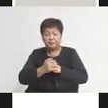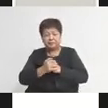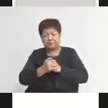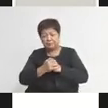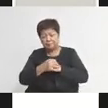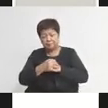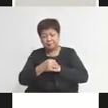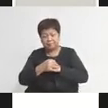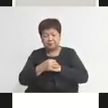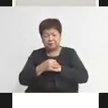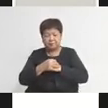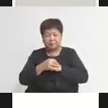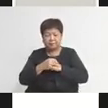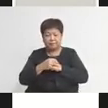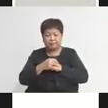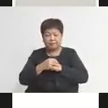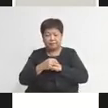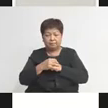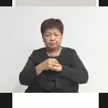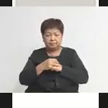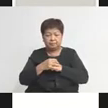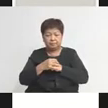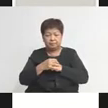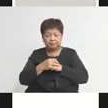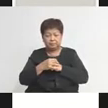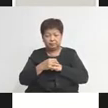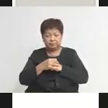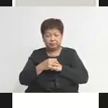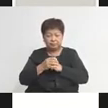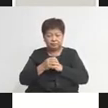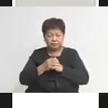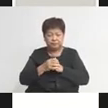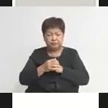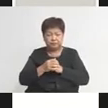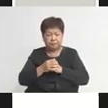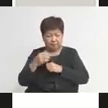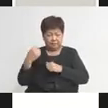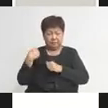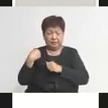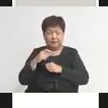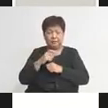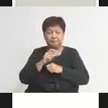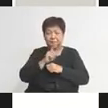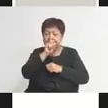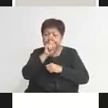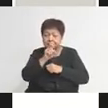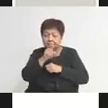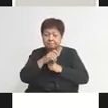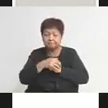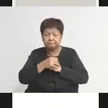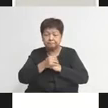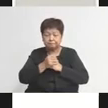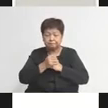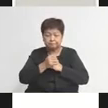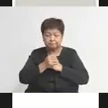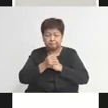หม ผมไม่ได้ยังไม่ดาวบอกครั้งตรงท่าคือรัฐบาลไทยเรื่องรัฐบาลไทยที่ออกกฎที่ออก